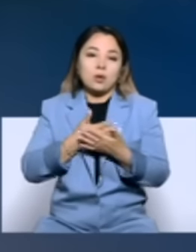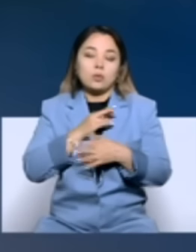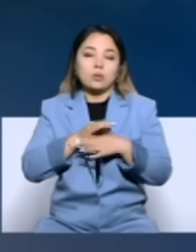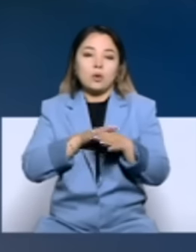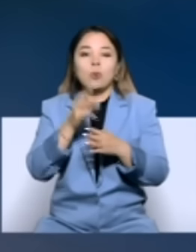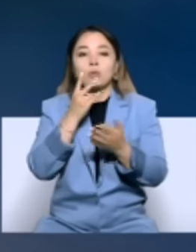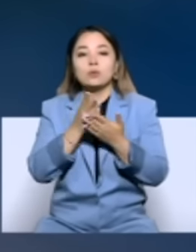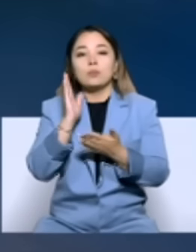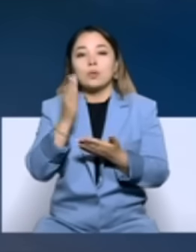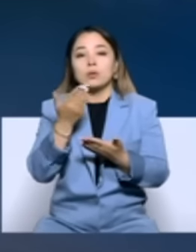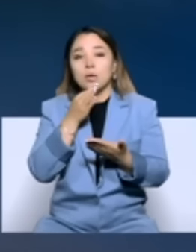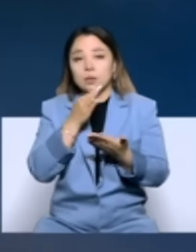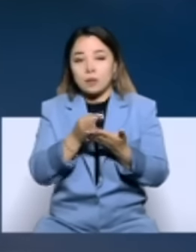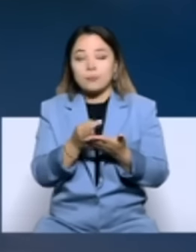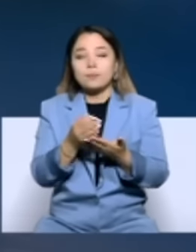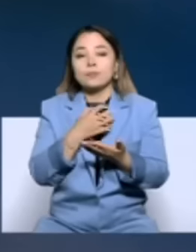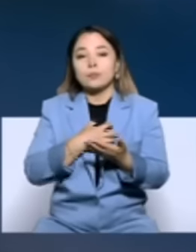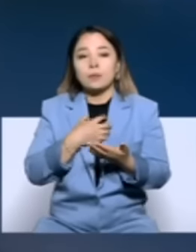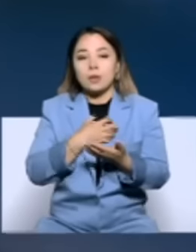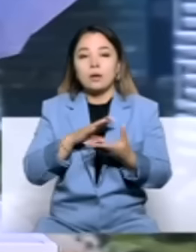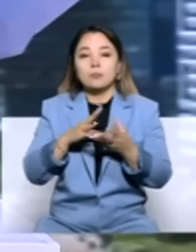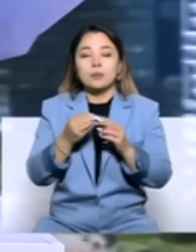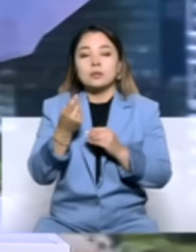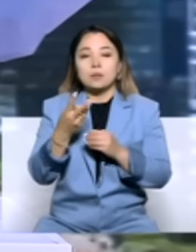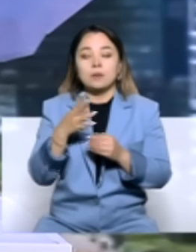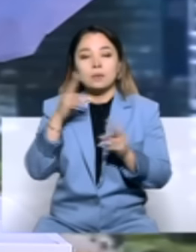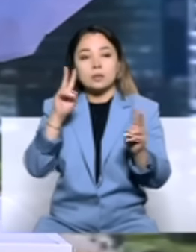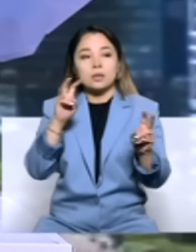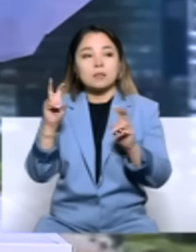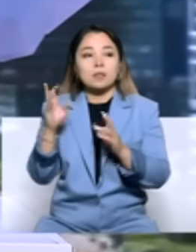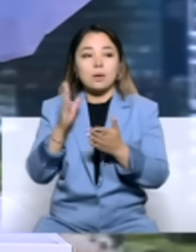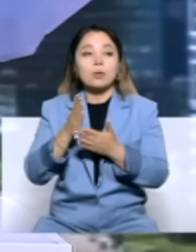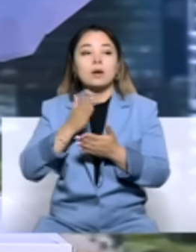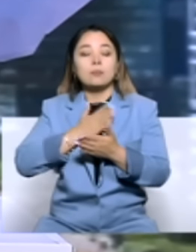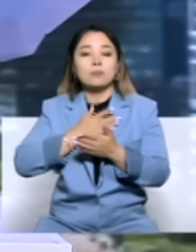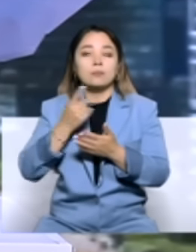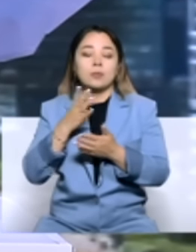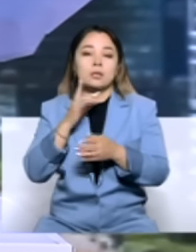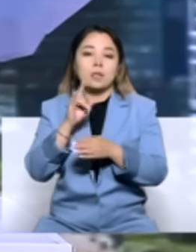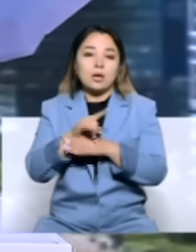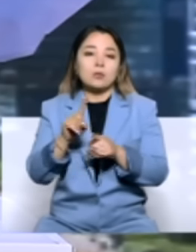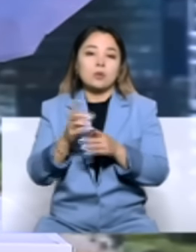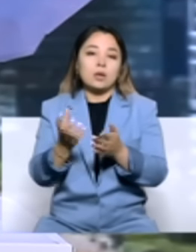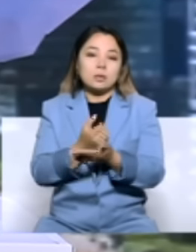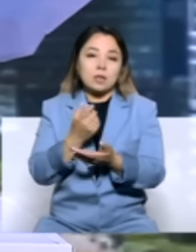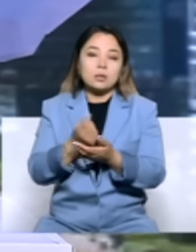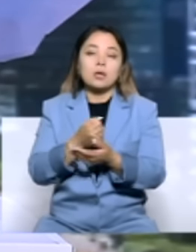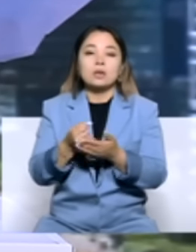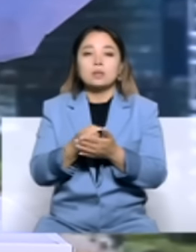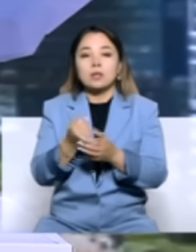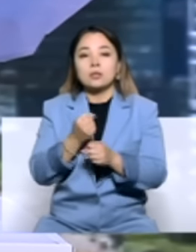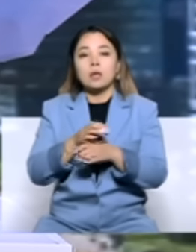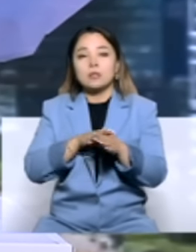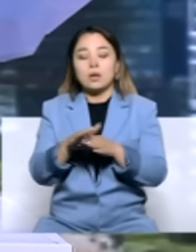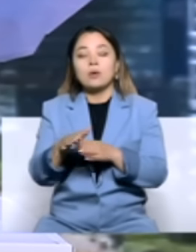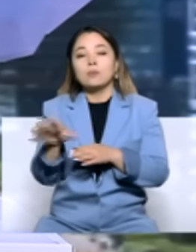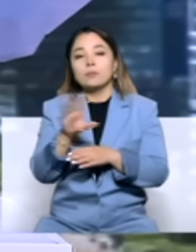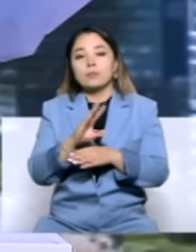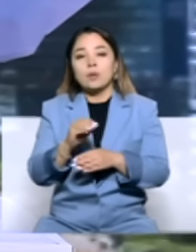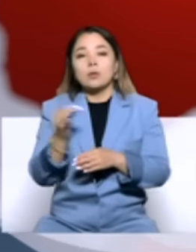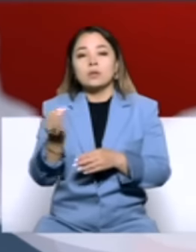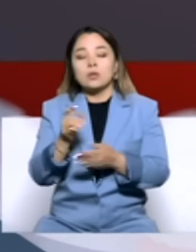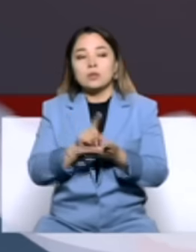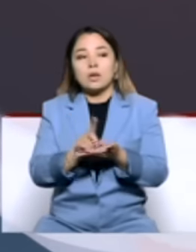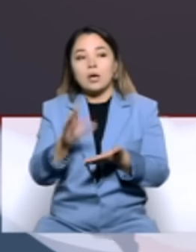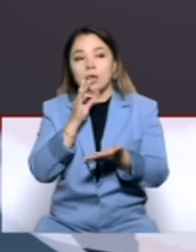көрсетеді деді. Енді маңызды бірнеше цитата. Бізге алдамшы жеңістер мен жетістіктерге әуестеніп кетудің